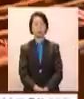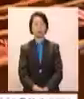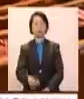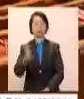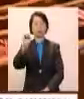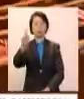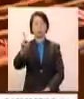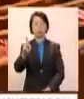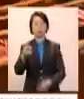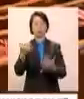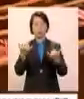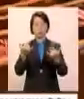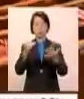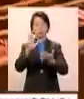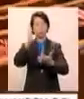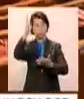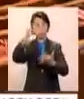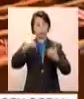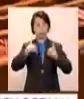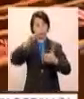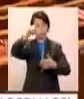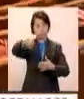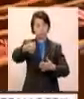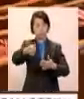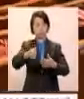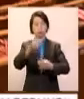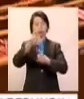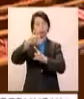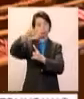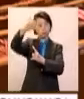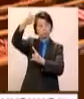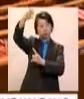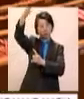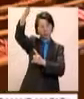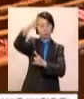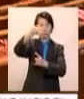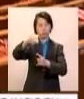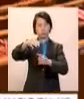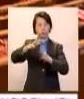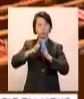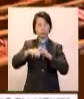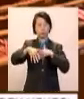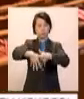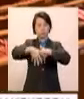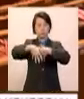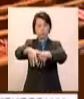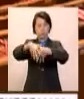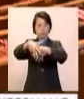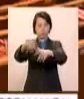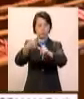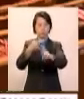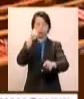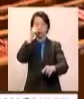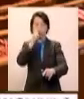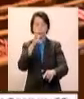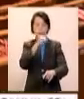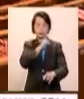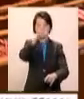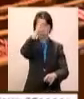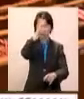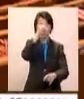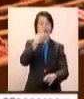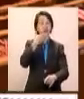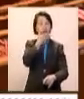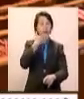Baik saudara, antara yang dijadual berlangsung esok adalah upacara menaikkan bendera parti dan juga perbarisan daripada perwakilan Sayap Sri Kandi dan juga Armada.